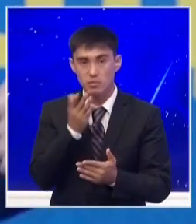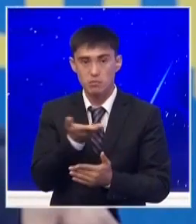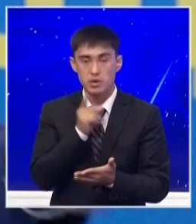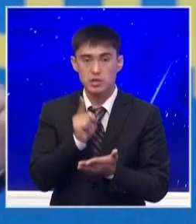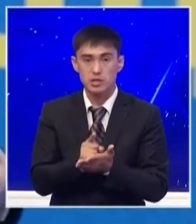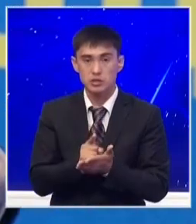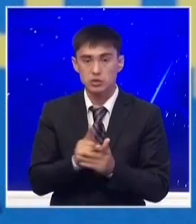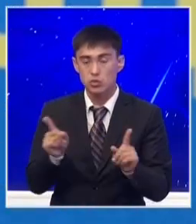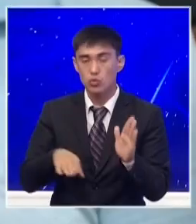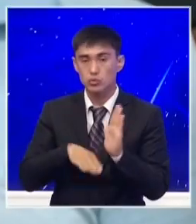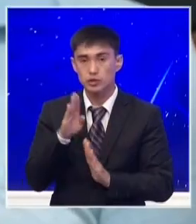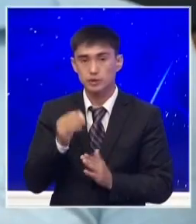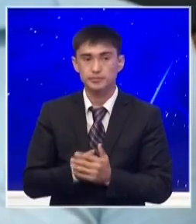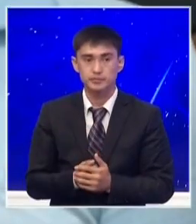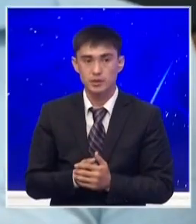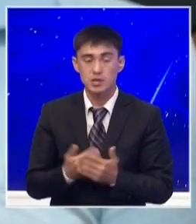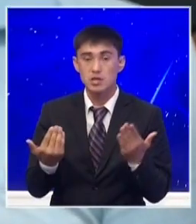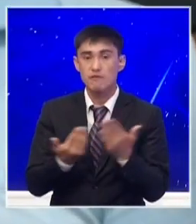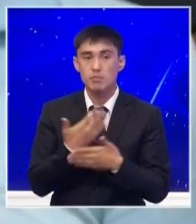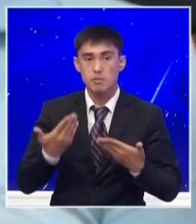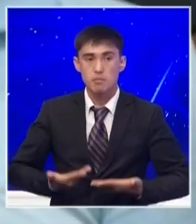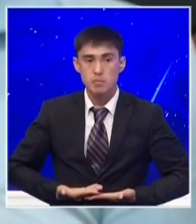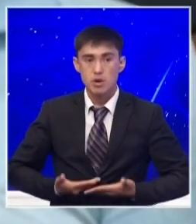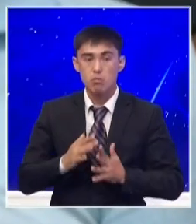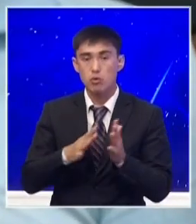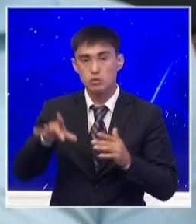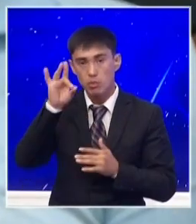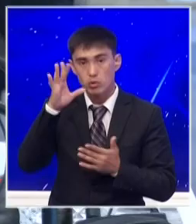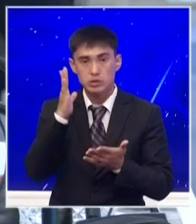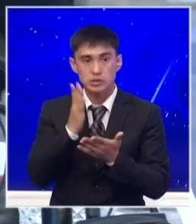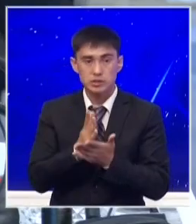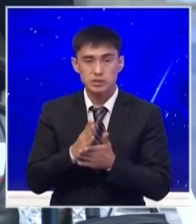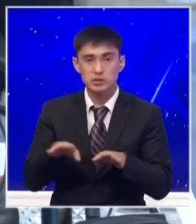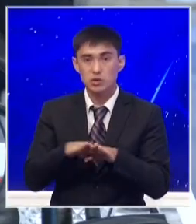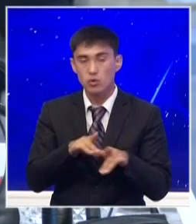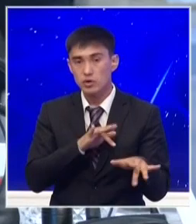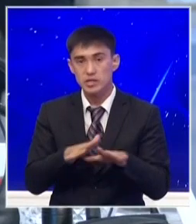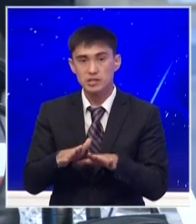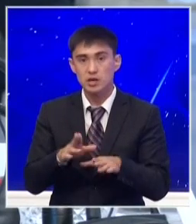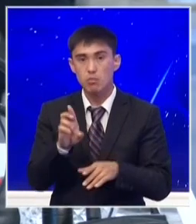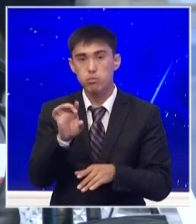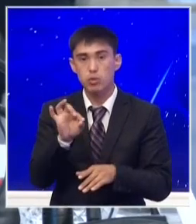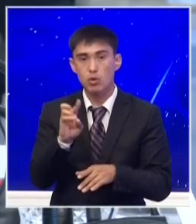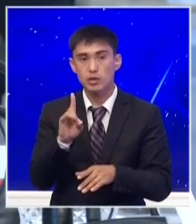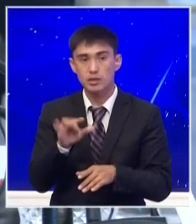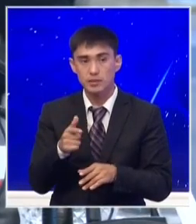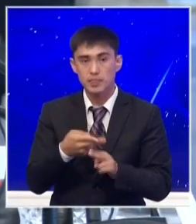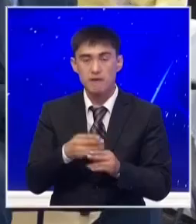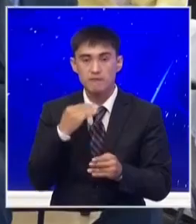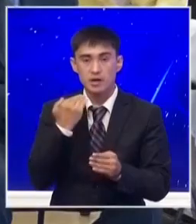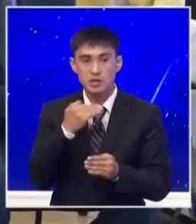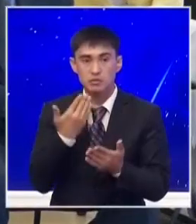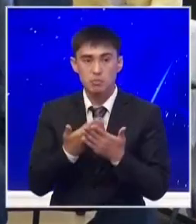его усовершенствовать. В современном мире все большую популярность набирает и такой вид деятельности, как блогинг. В качестве